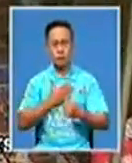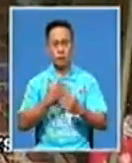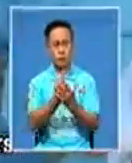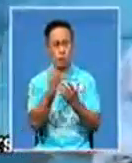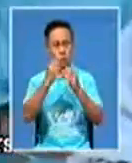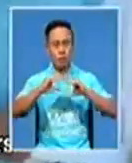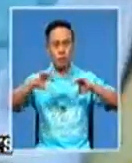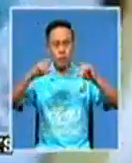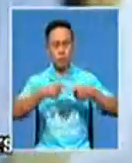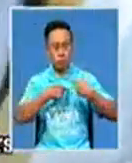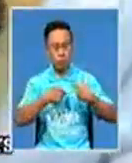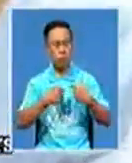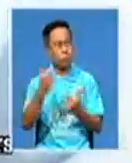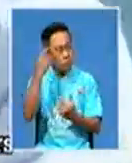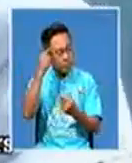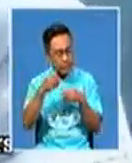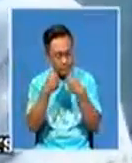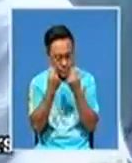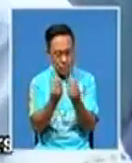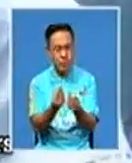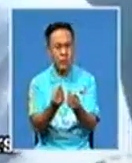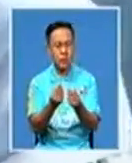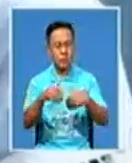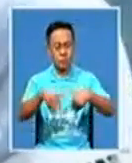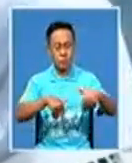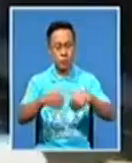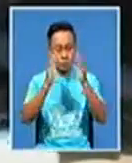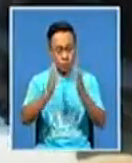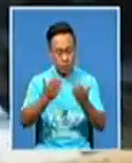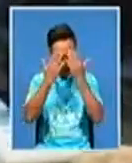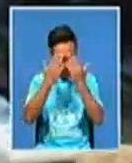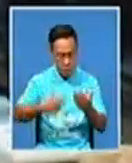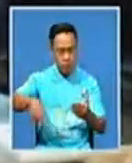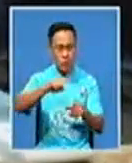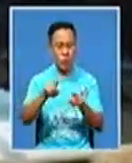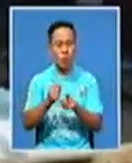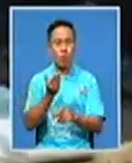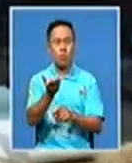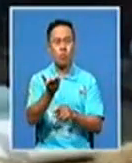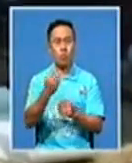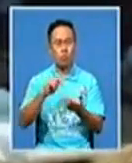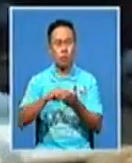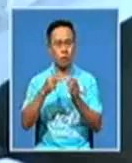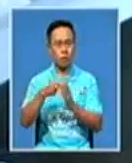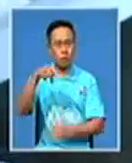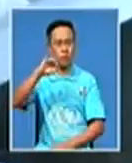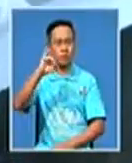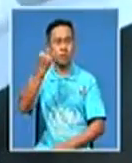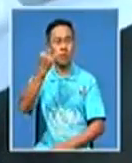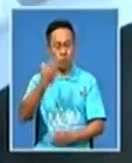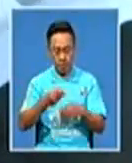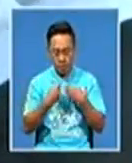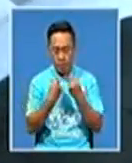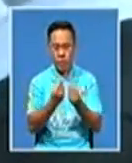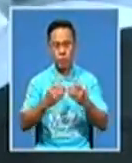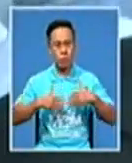าลขอส่งความปรารถนาดีมายังพี่น้องชาวมุสลิมที่รักทุกท่านขออำนาจเอกองค์พระผู้บริบาลได้ประทานความ